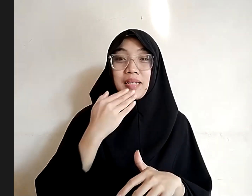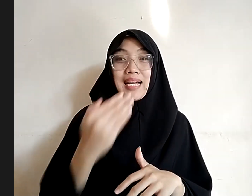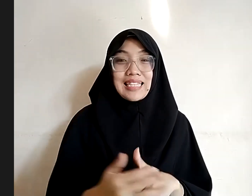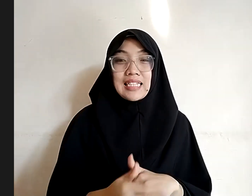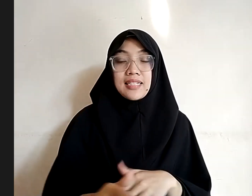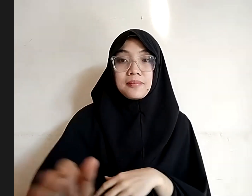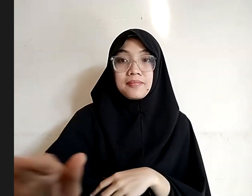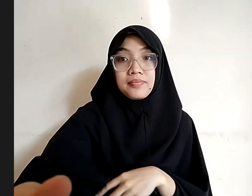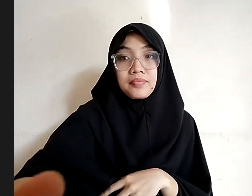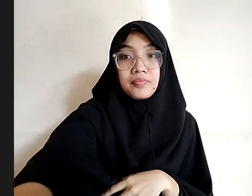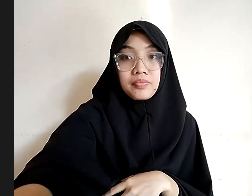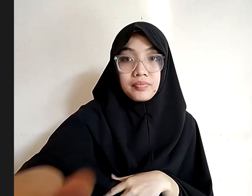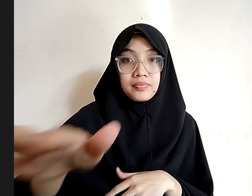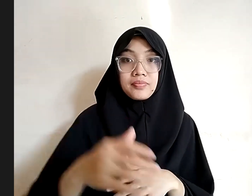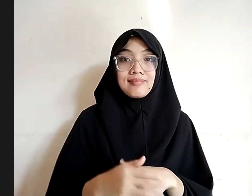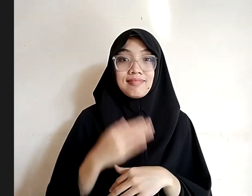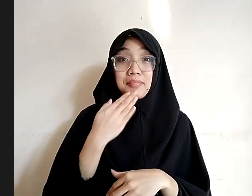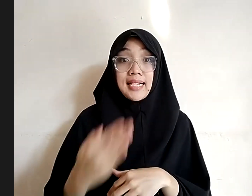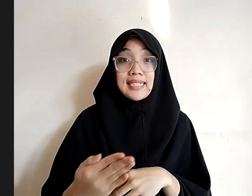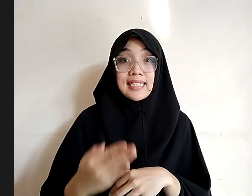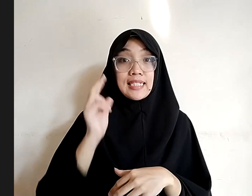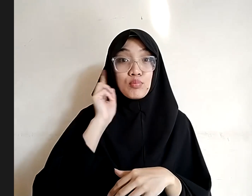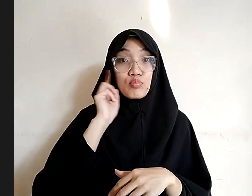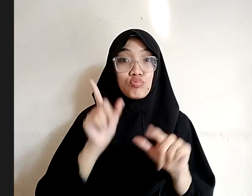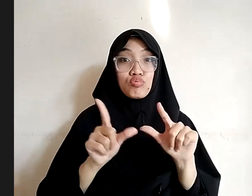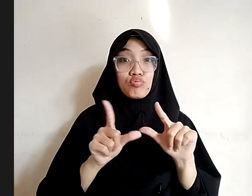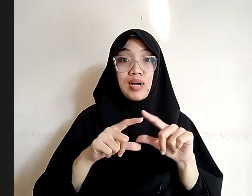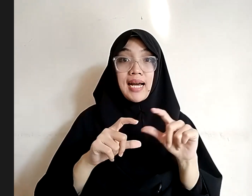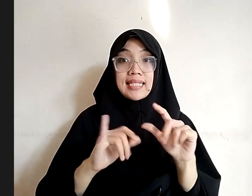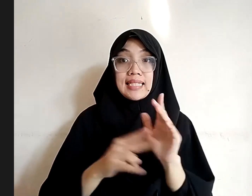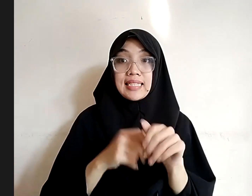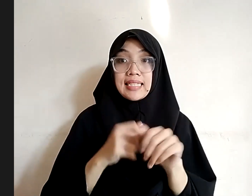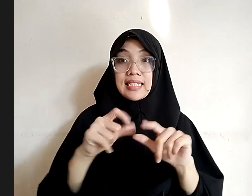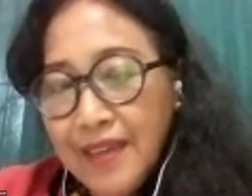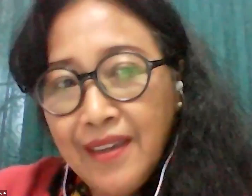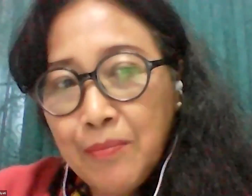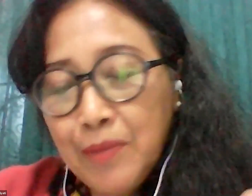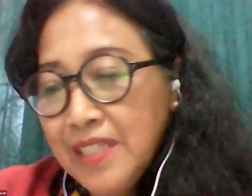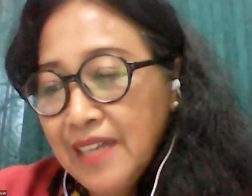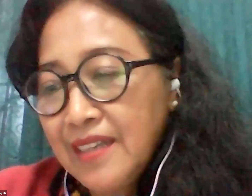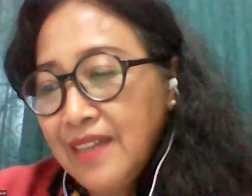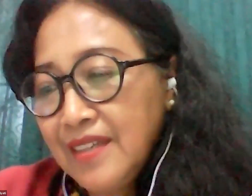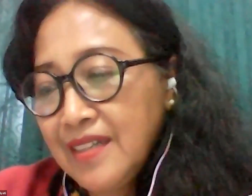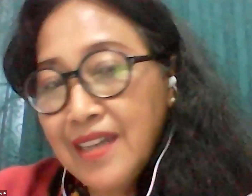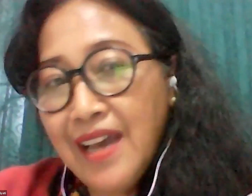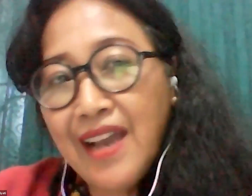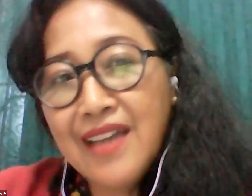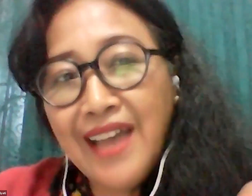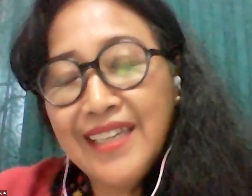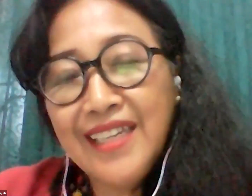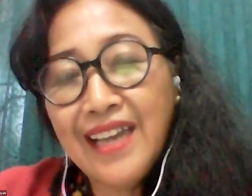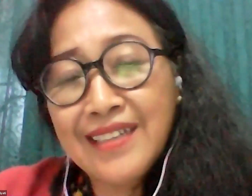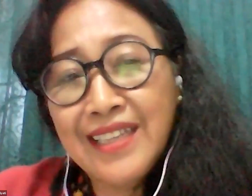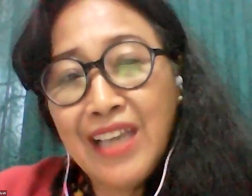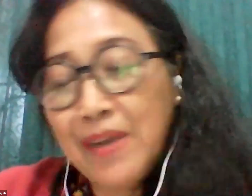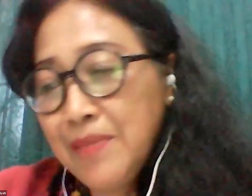sekali Ibu Wasingatu, yang tadinya Ibu dari berbijak dari gender, sekarang saat